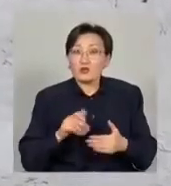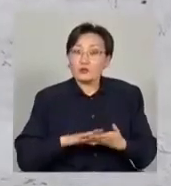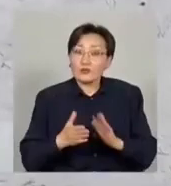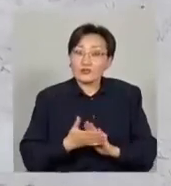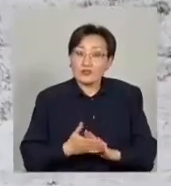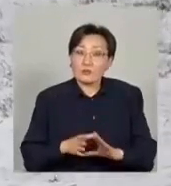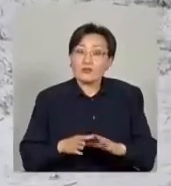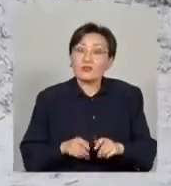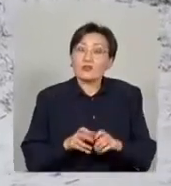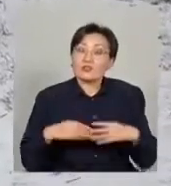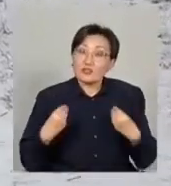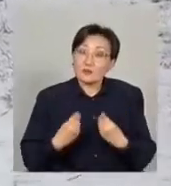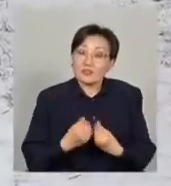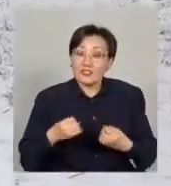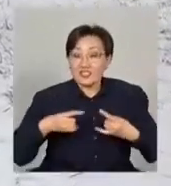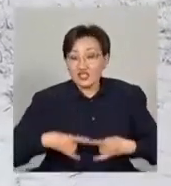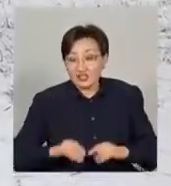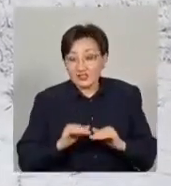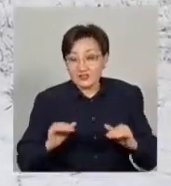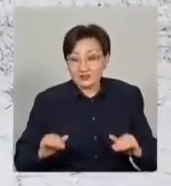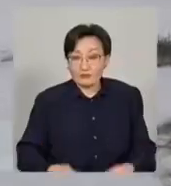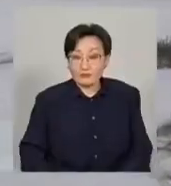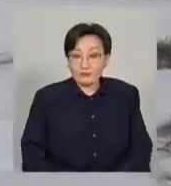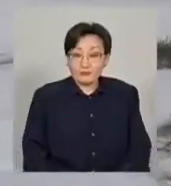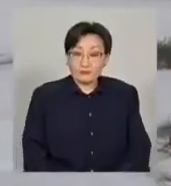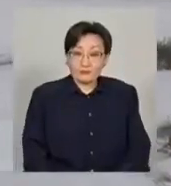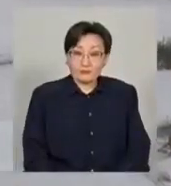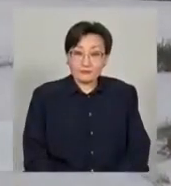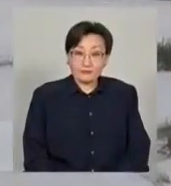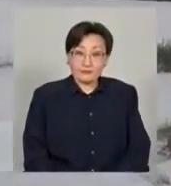таких как создание семей и рождение детей. Салтанат Нургалиева, медиа-соматолог, телеканал Алматы.